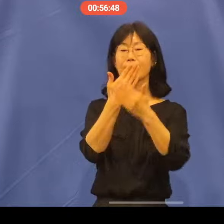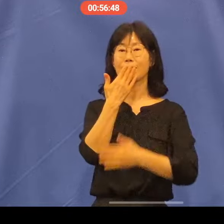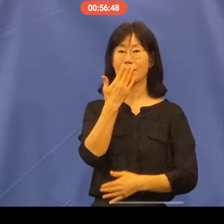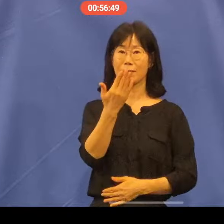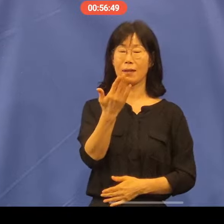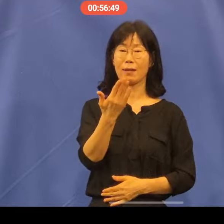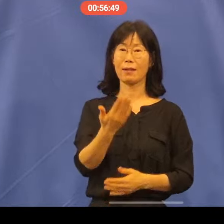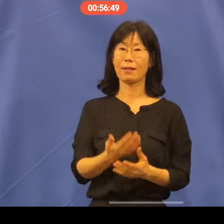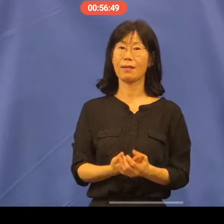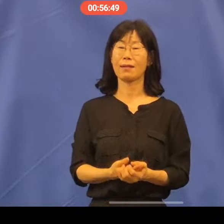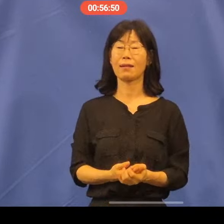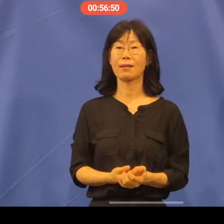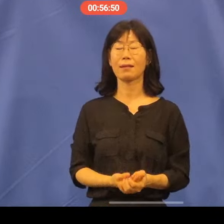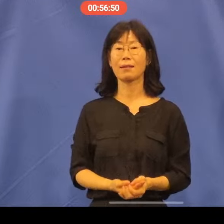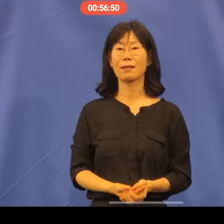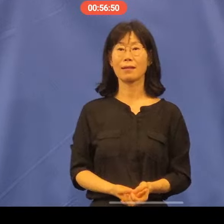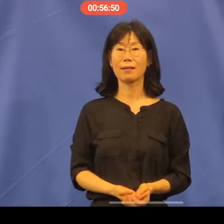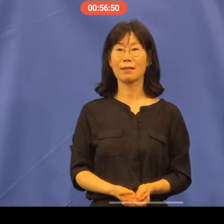믿음이 자라게 한다는 거예요.